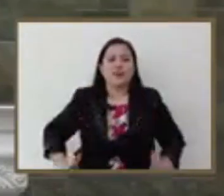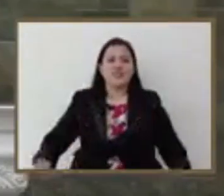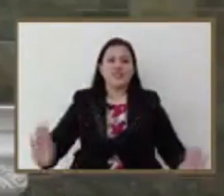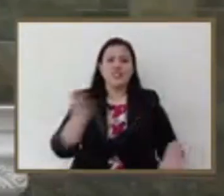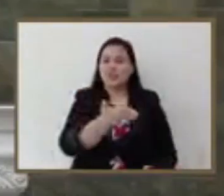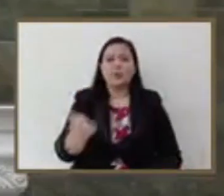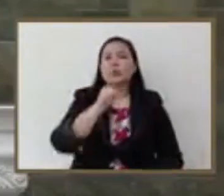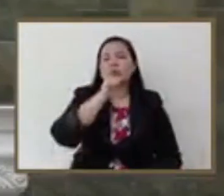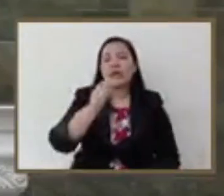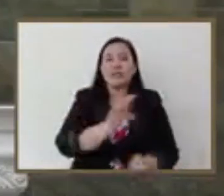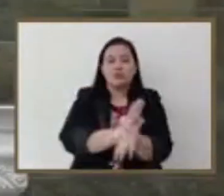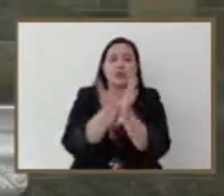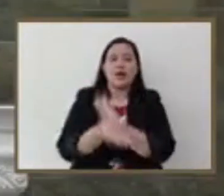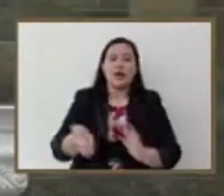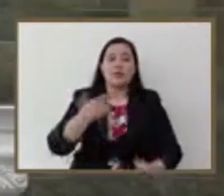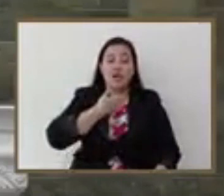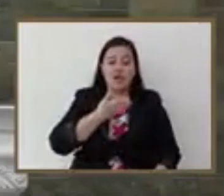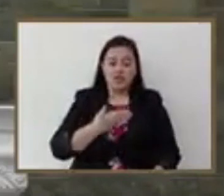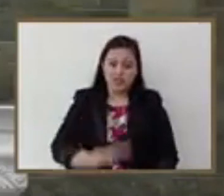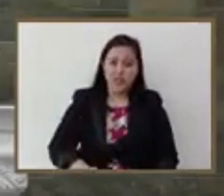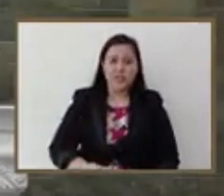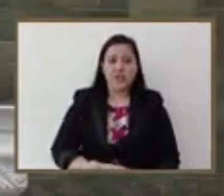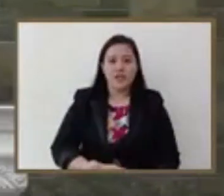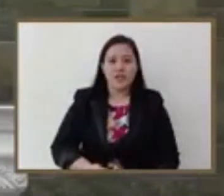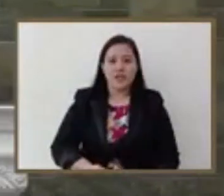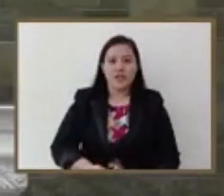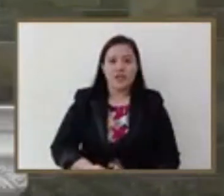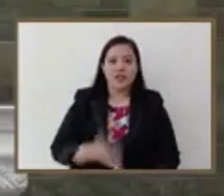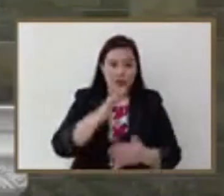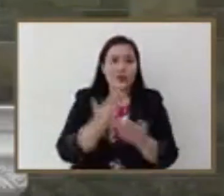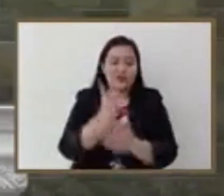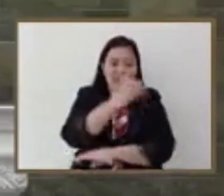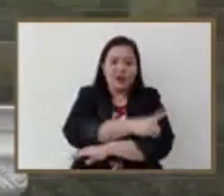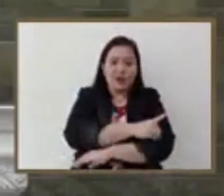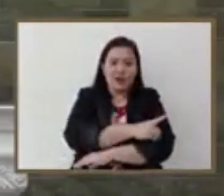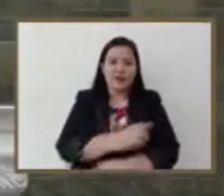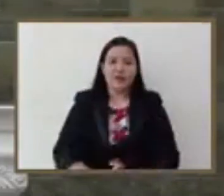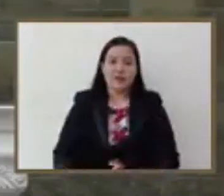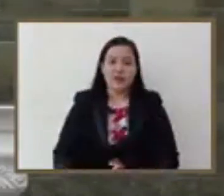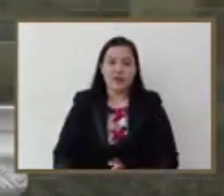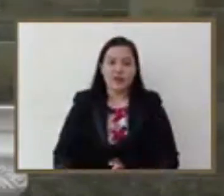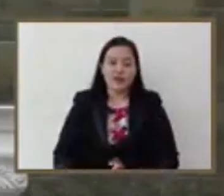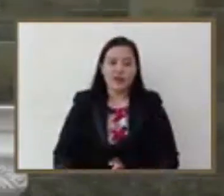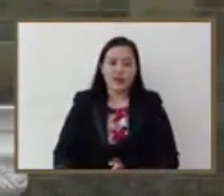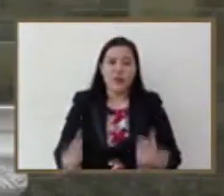happy hormones mo, boom, mag-i-explode. Wow, ang saya mo sa buong maghapon.